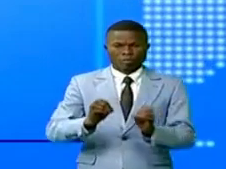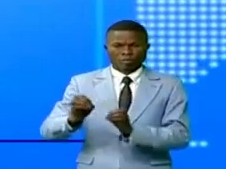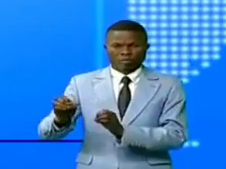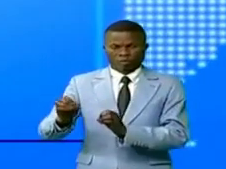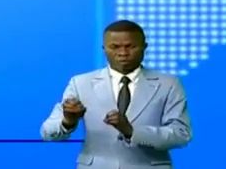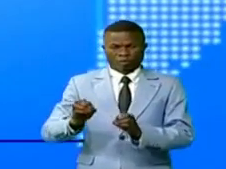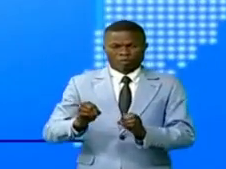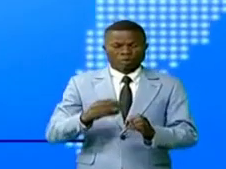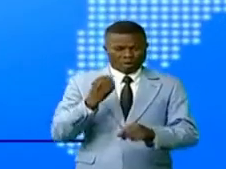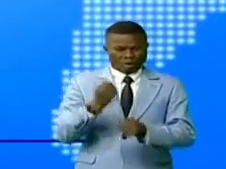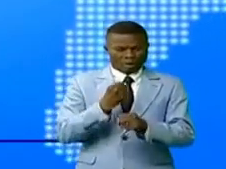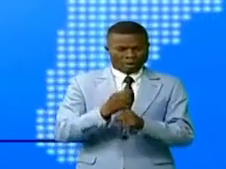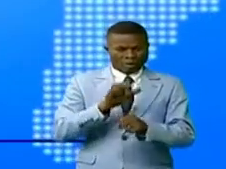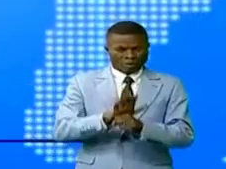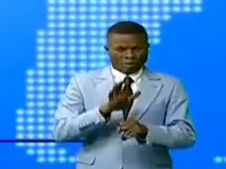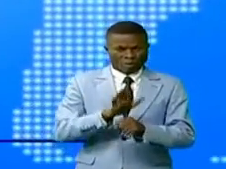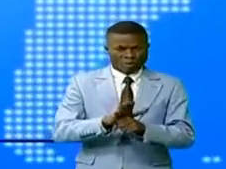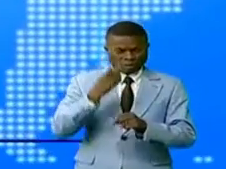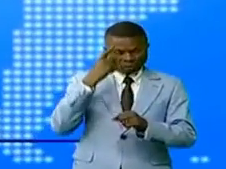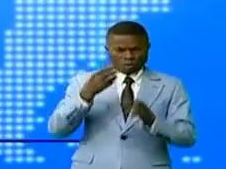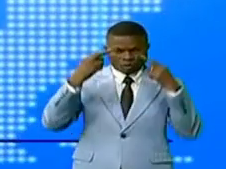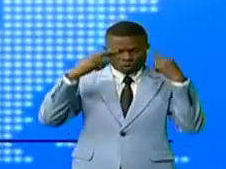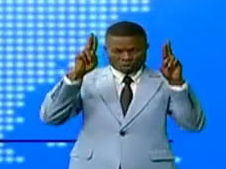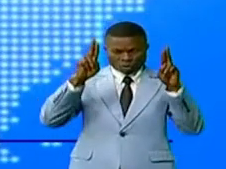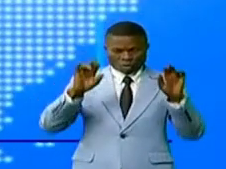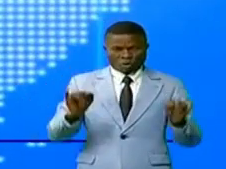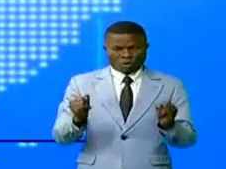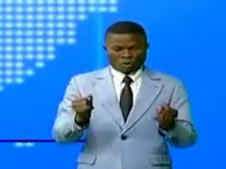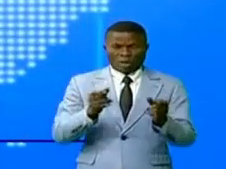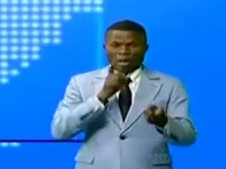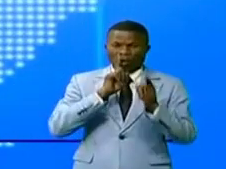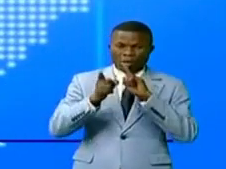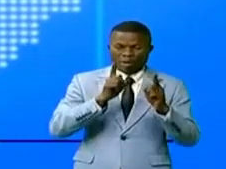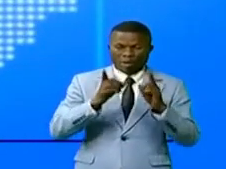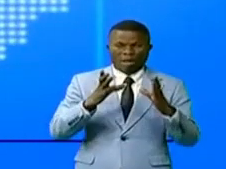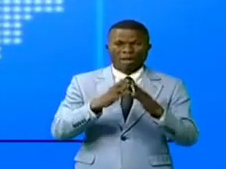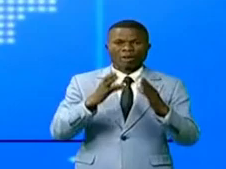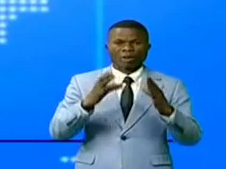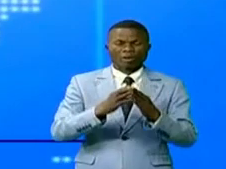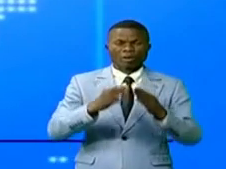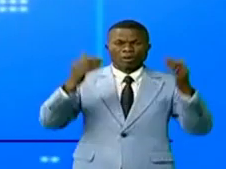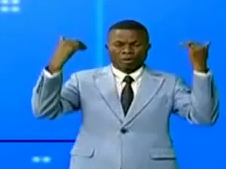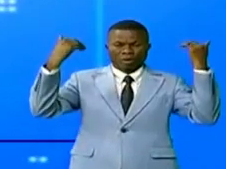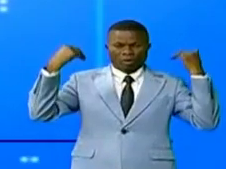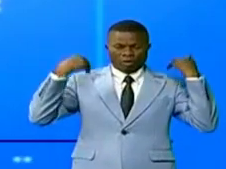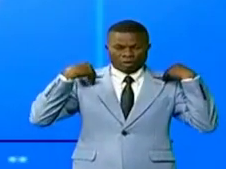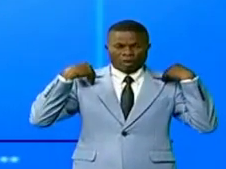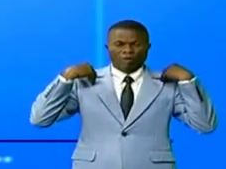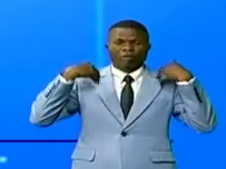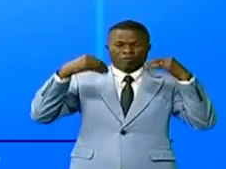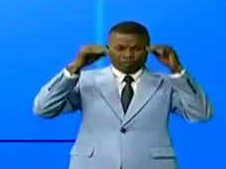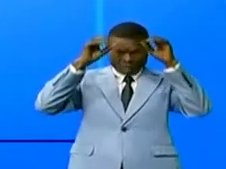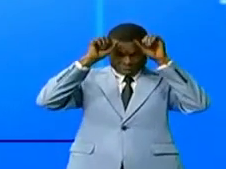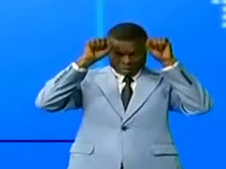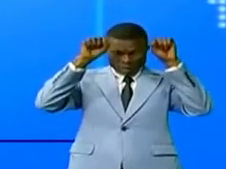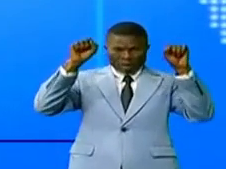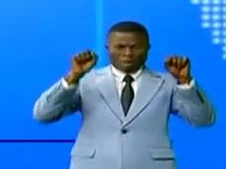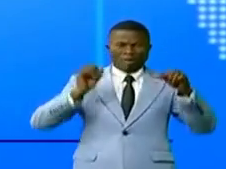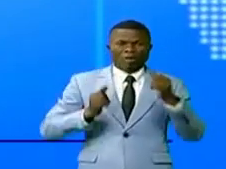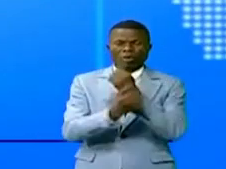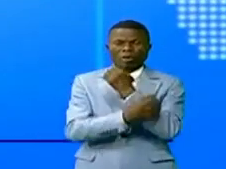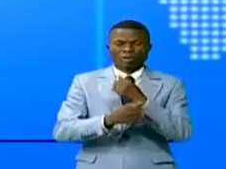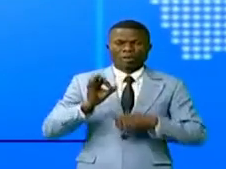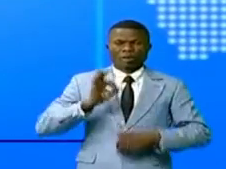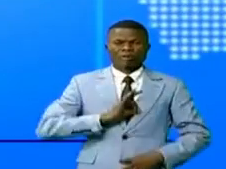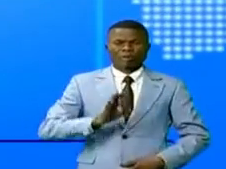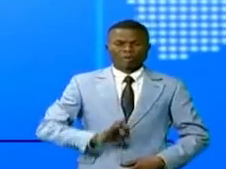qui travaille pour sa réussite a échangé avec le chef de l'État, Félix-Antoine Tshisekedi Tshilombo. Je